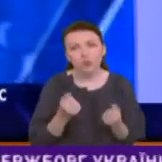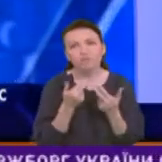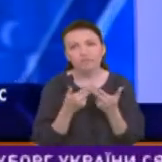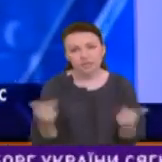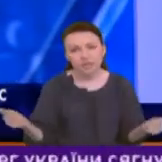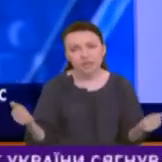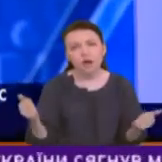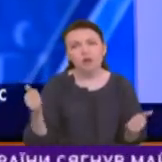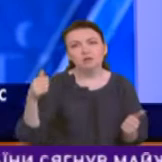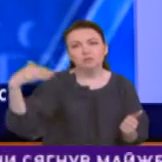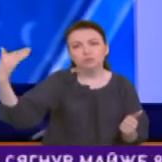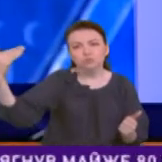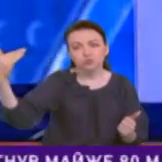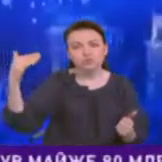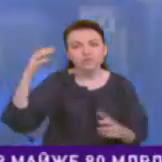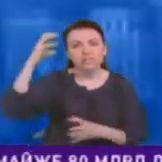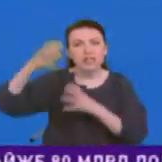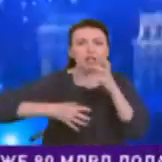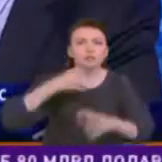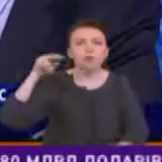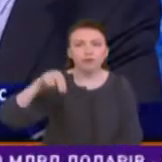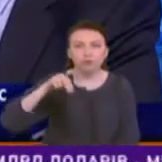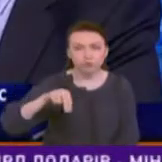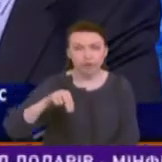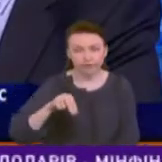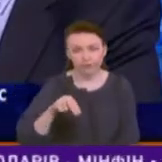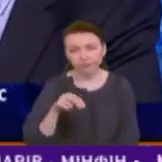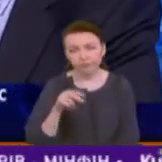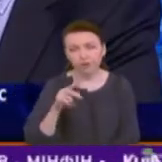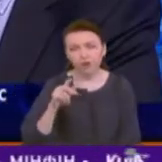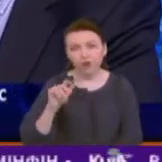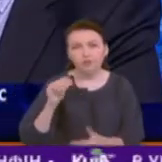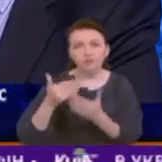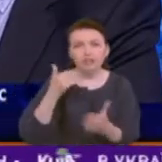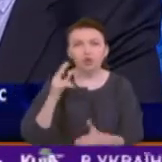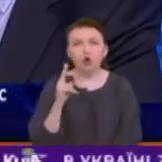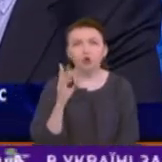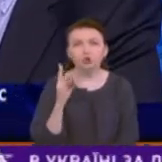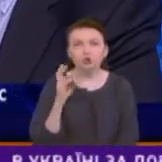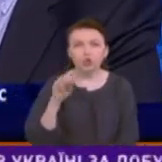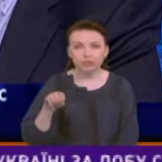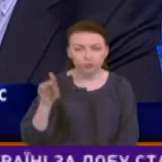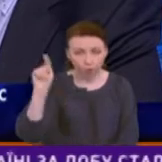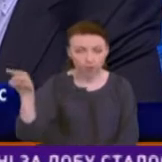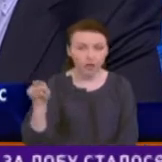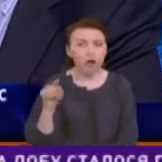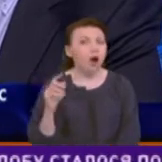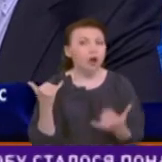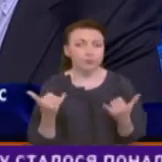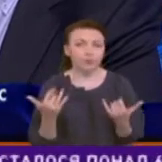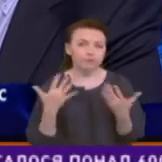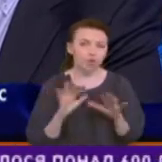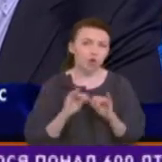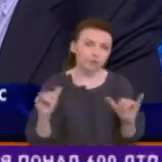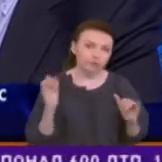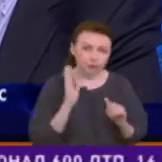з боку Вселенського православ'я, зокрема від Константинопольського патріархату, і тепер уже розвиток